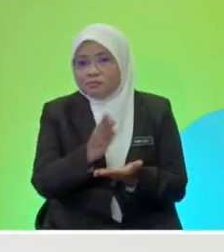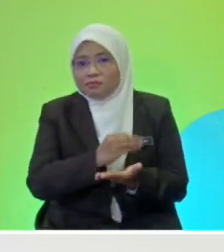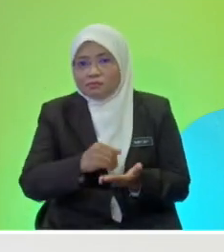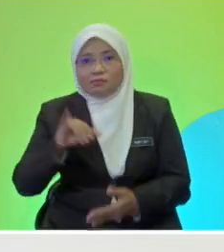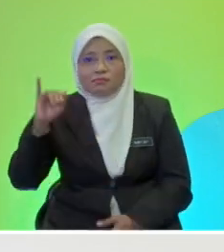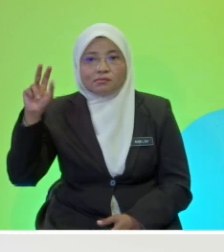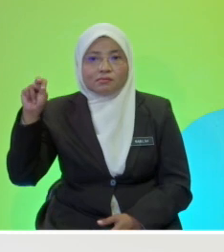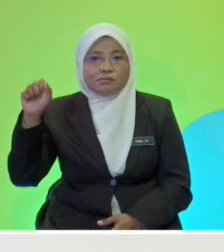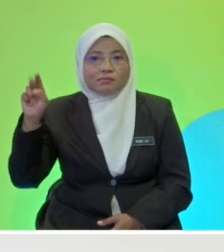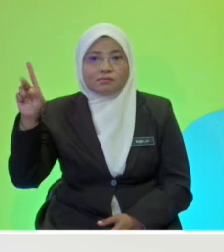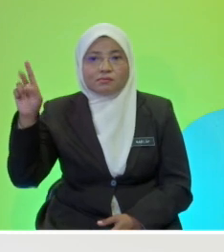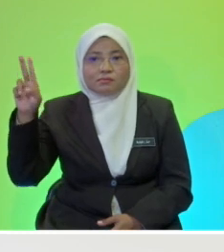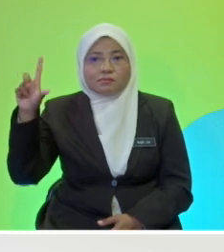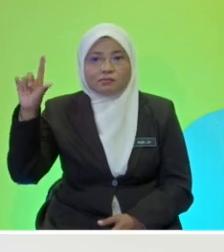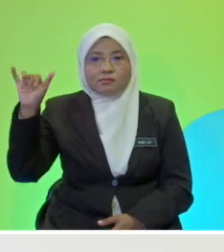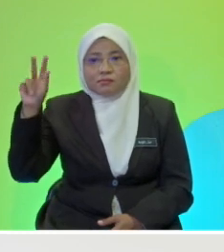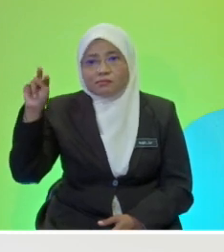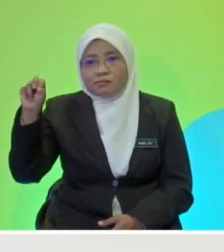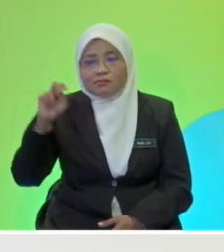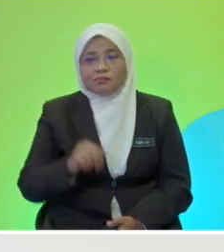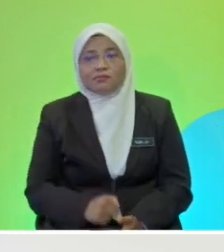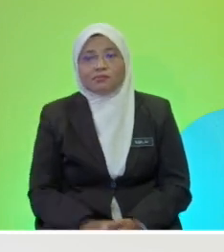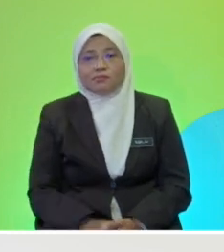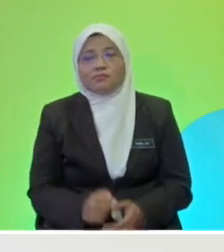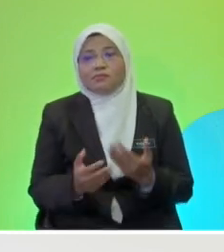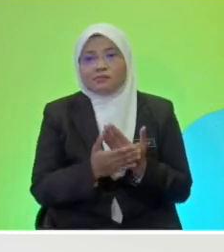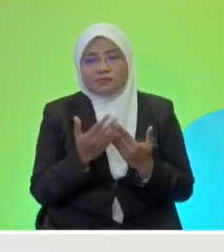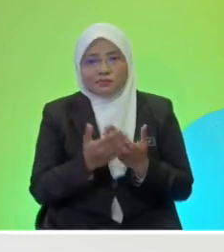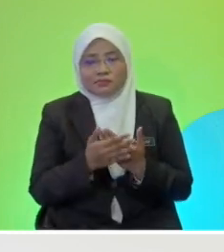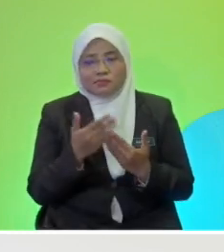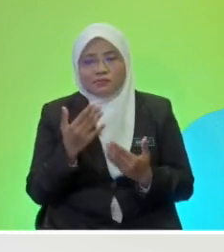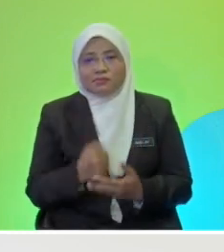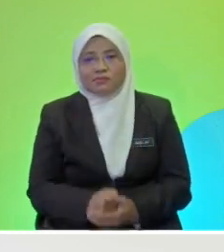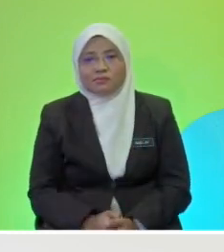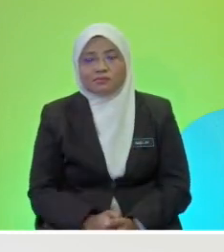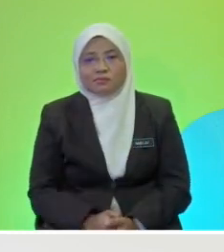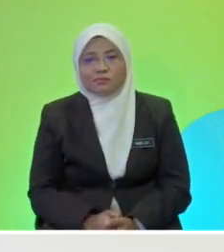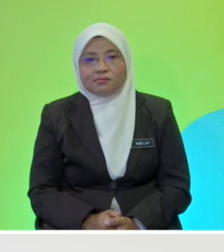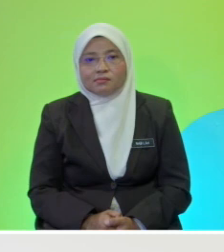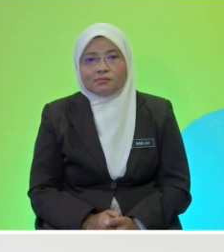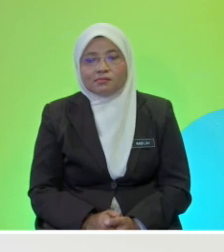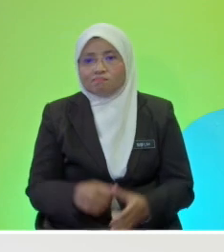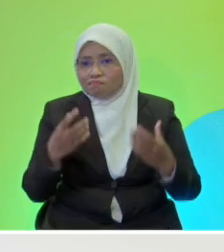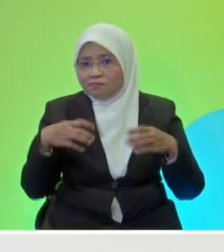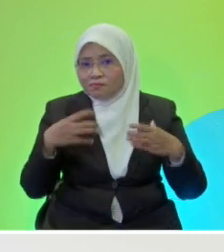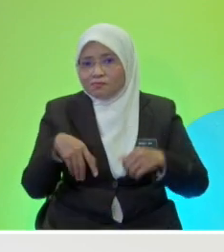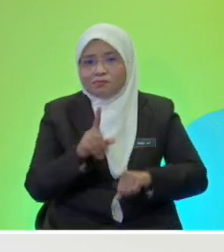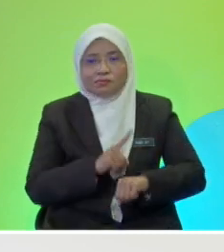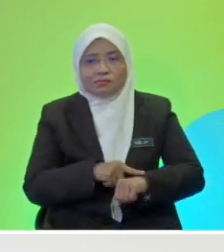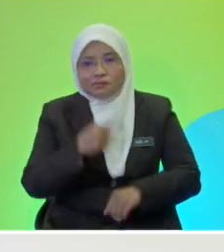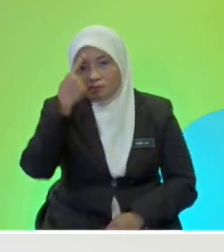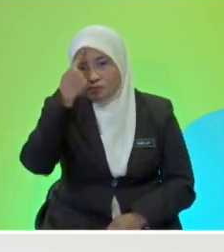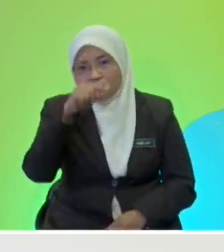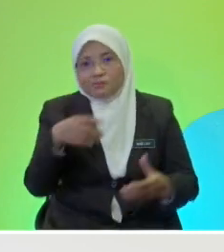diverifikasi telah dihasilkan sangat mudah dan sangat singkat maksudnya yang diambil